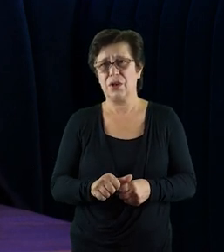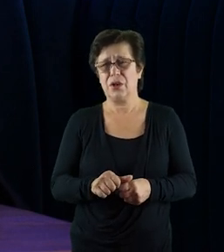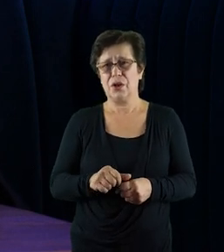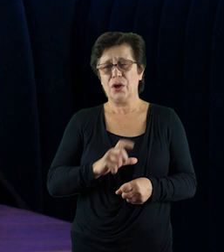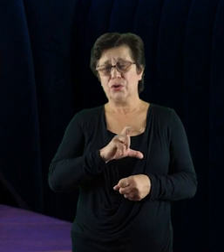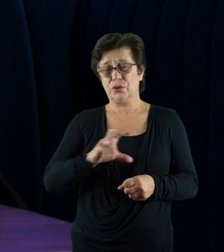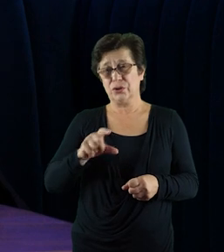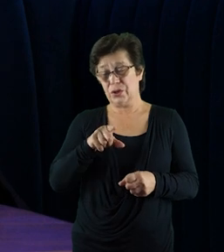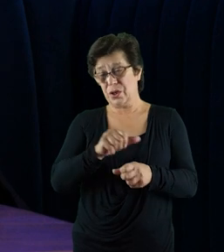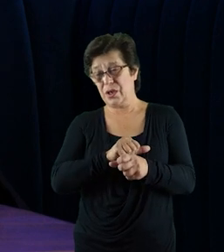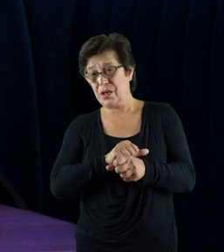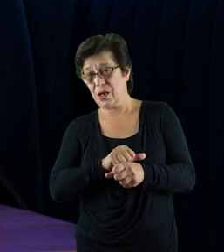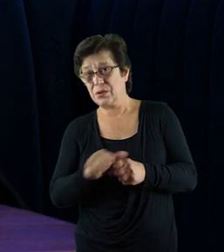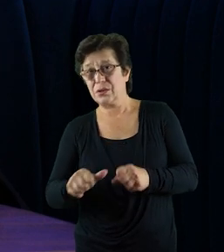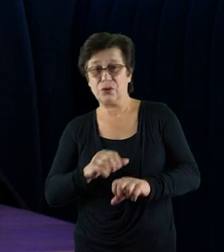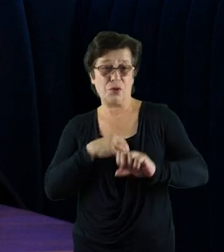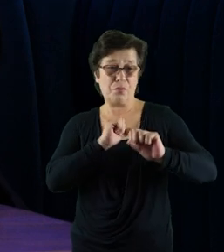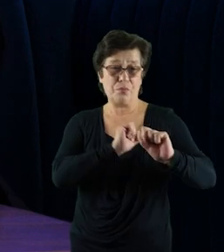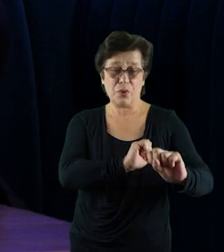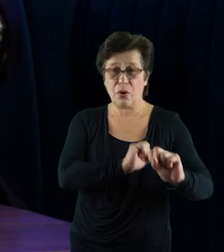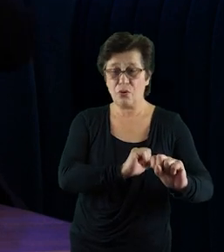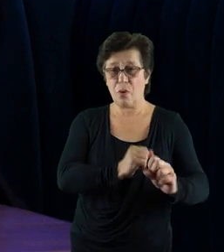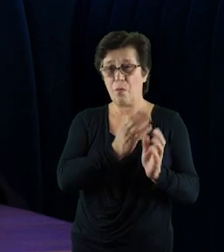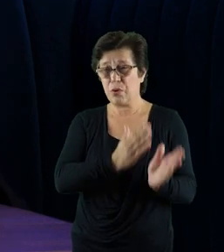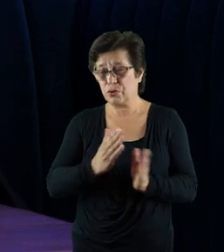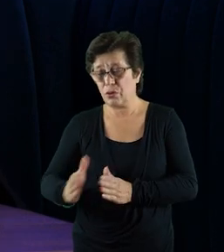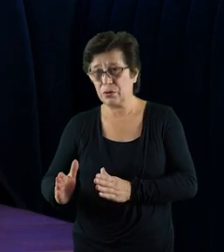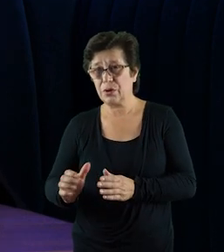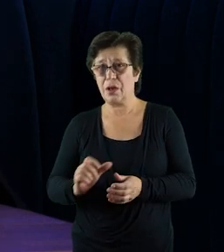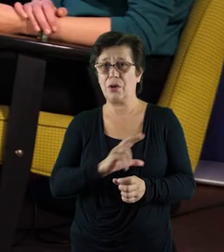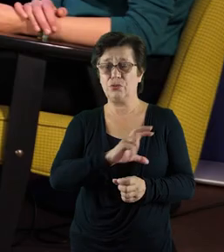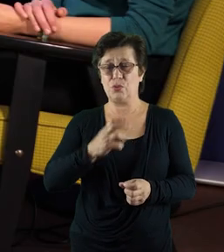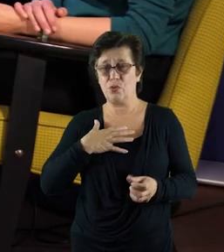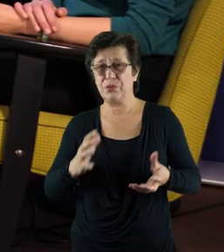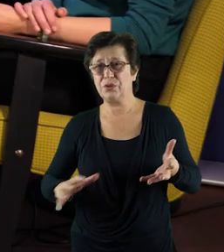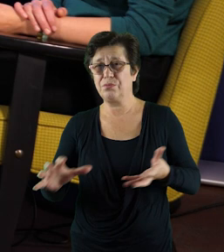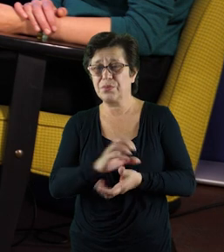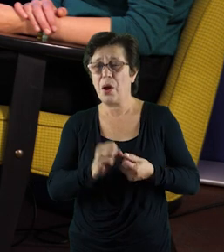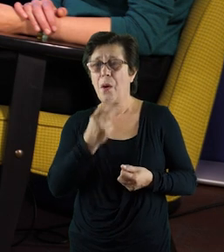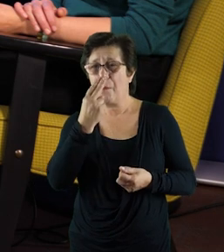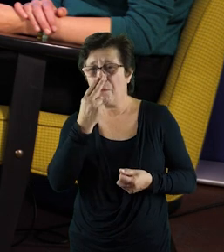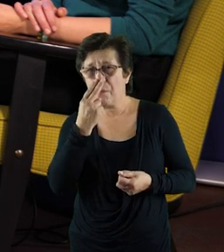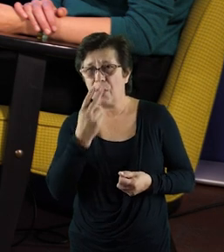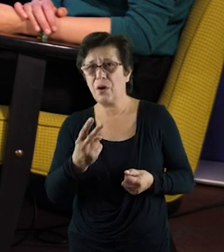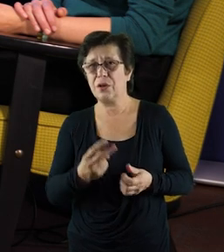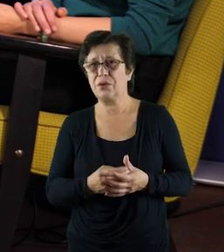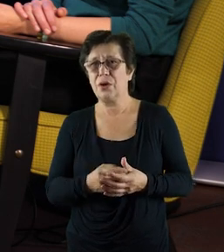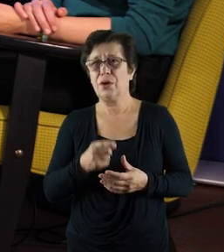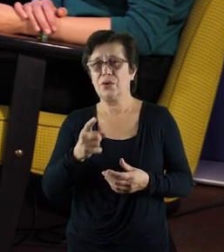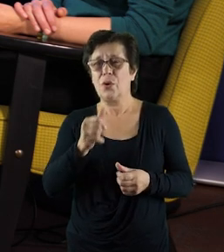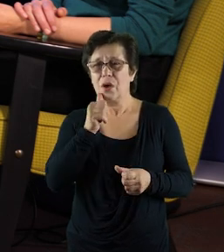po stronie tych, którzy bronią ładu? Zdeklaruj się. I odpowiedź, jestem wygnańcem